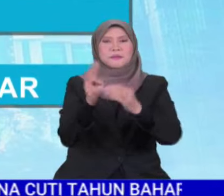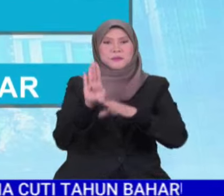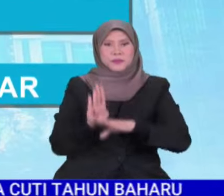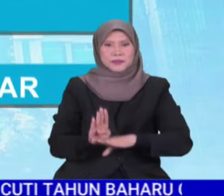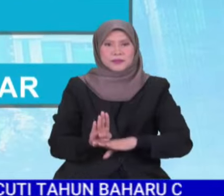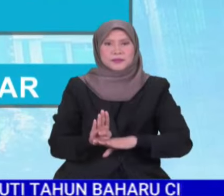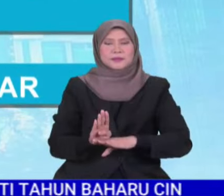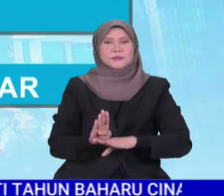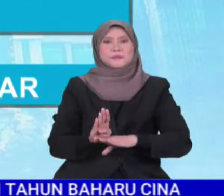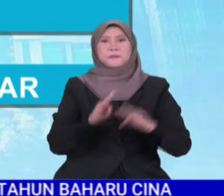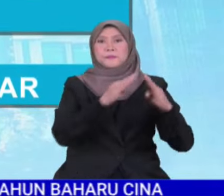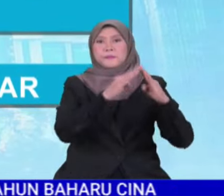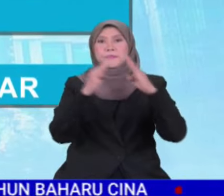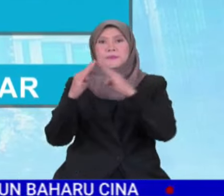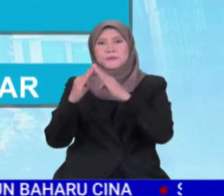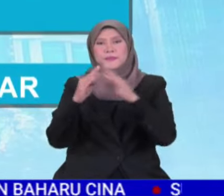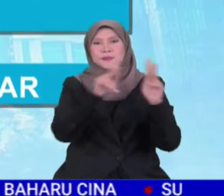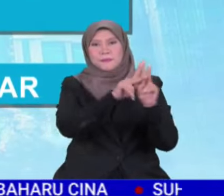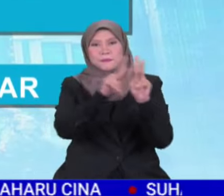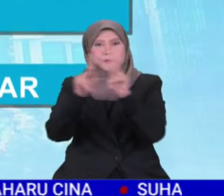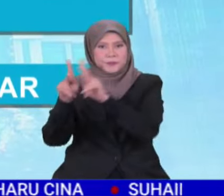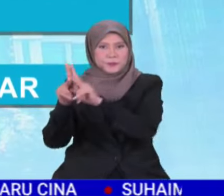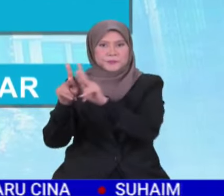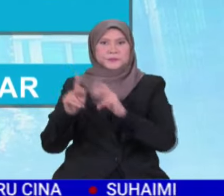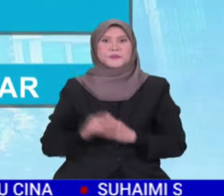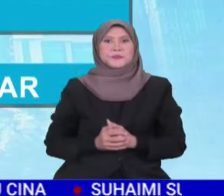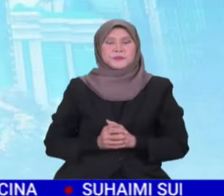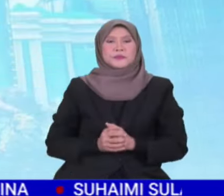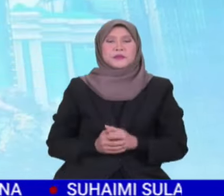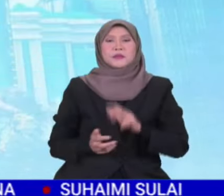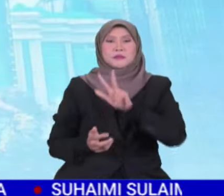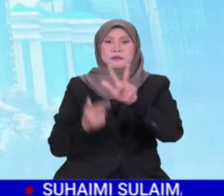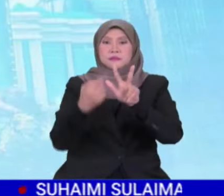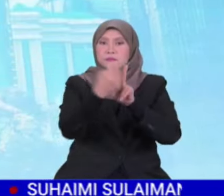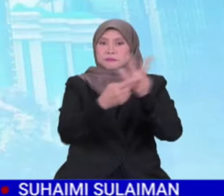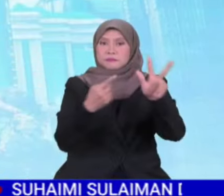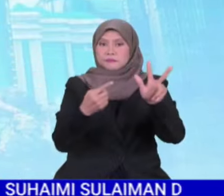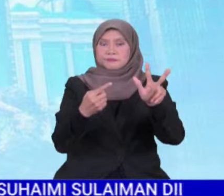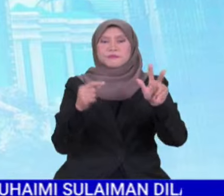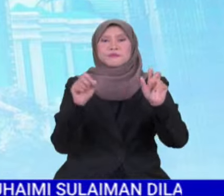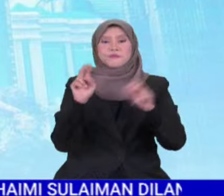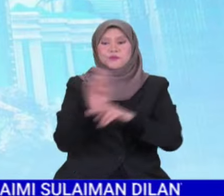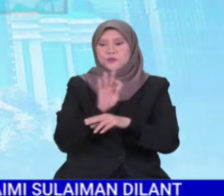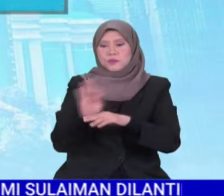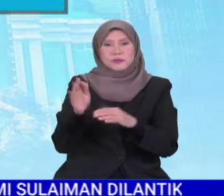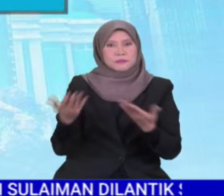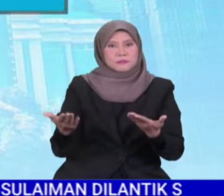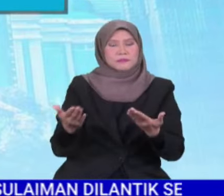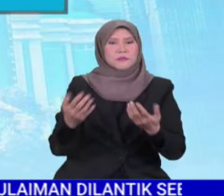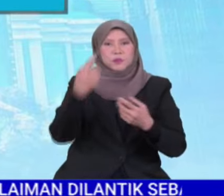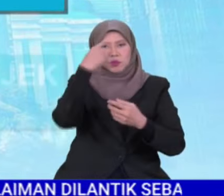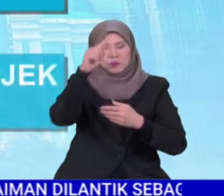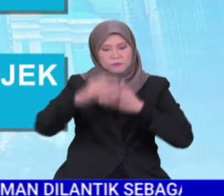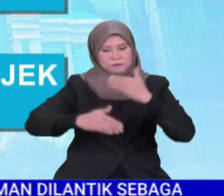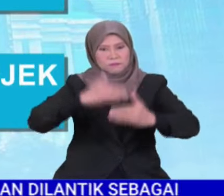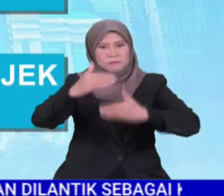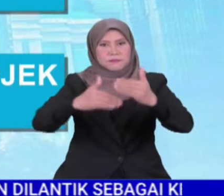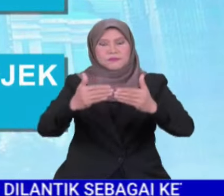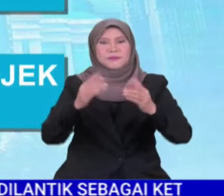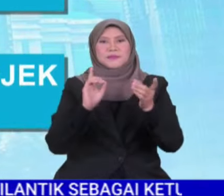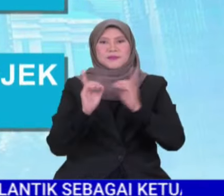budaya, bandar dan luar bandar. 3 pemboleh daya strategik berfungsi sebagai enjin penggerak,